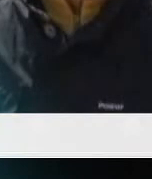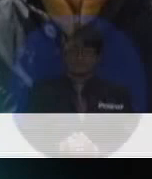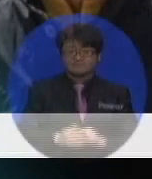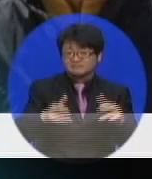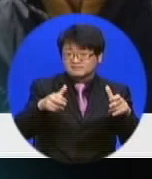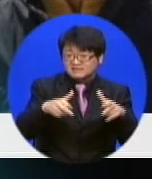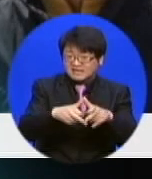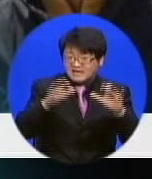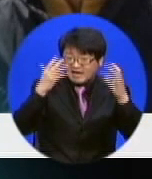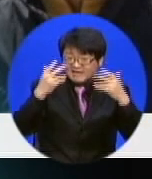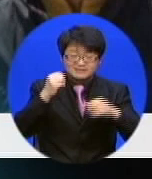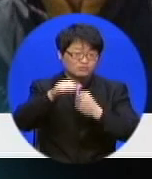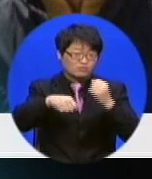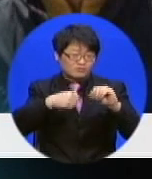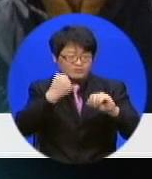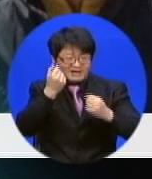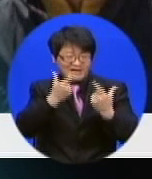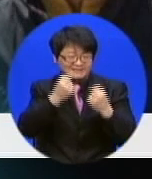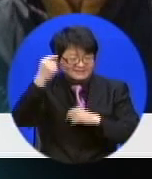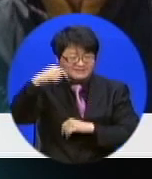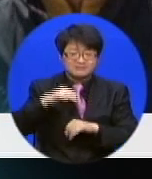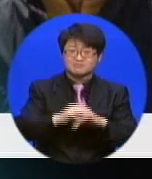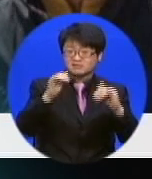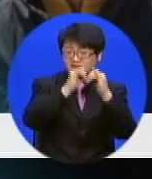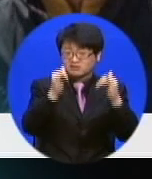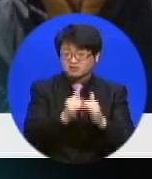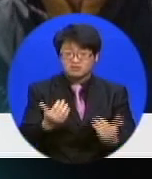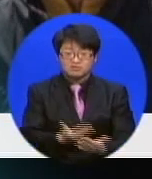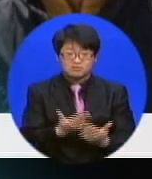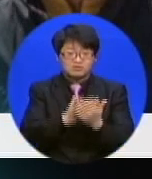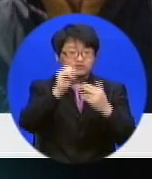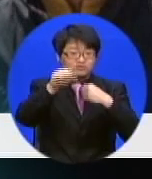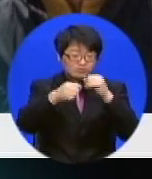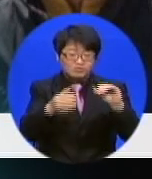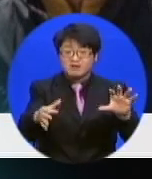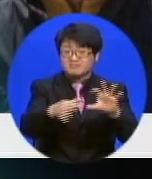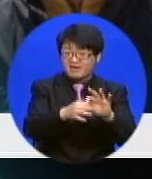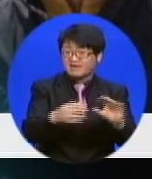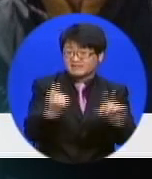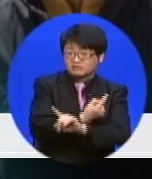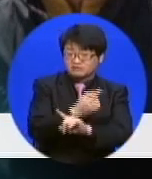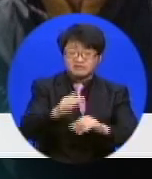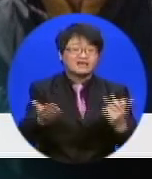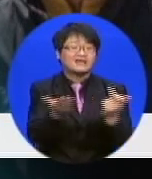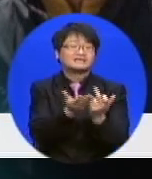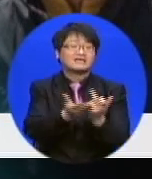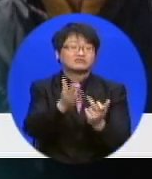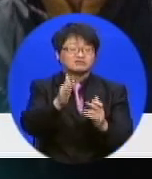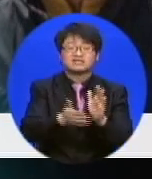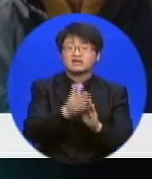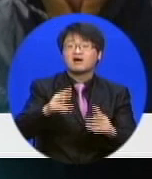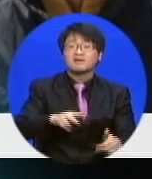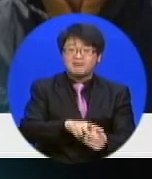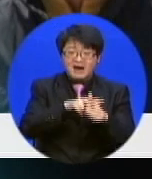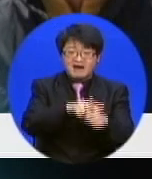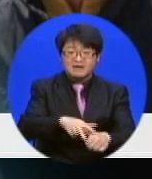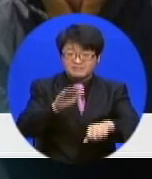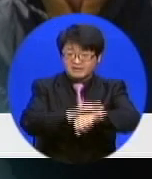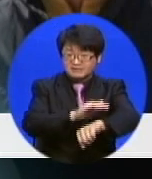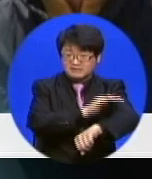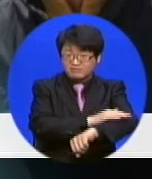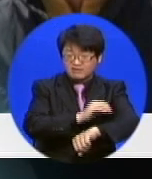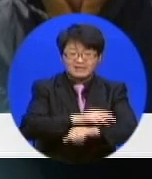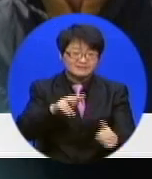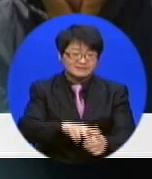장애 아동이 동물과 교감하면서 사회성을 길러주는 동물 매개 치료. 이 제주시에서는 말을 타면서 재활 치료를